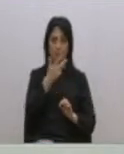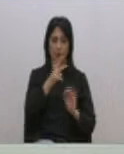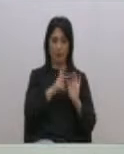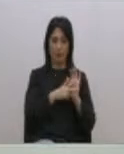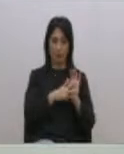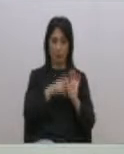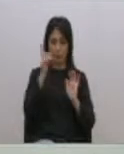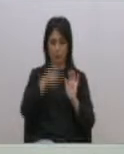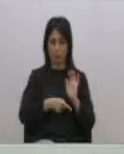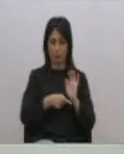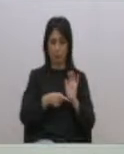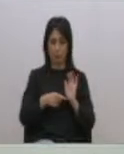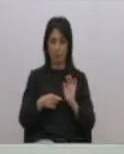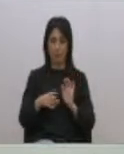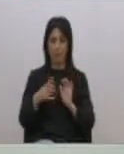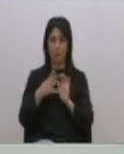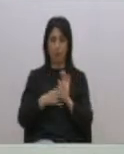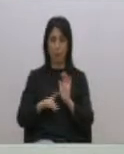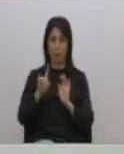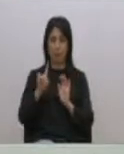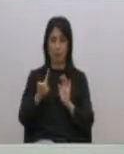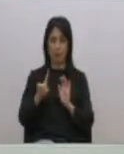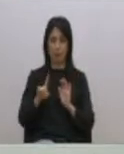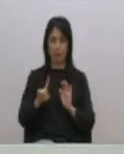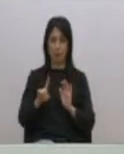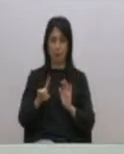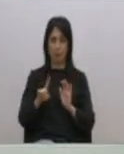mete puncte, reglementis otchunza metert mete buchli.